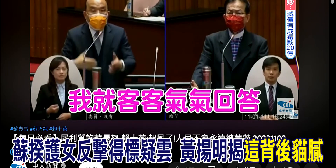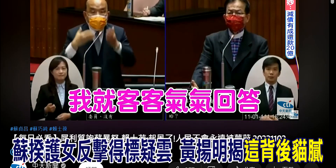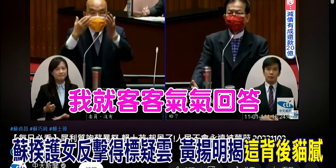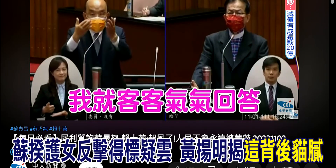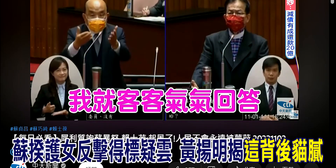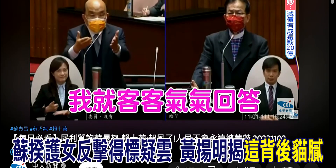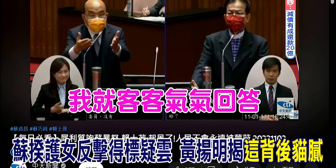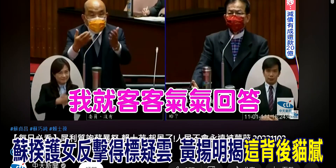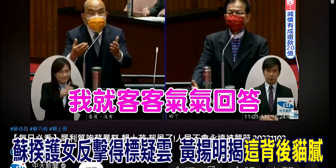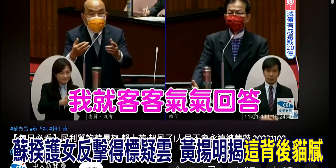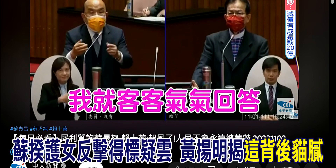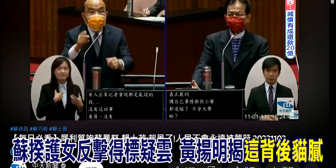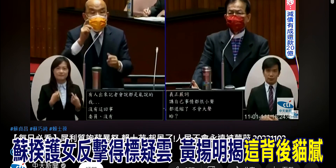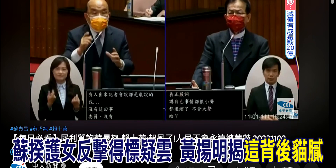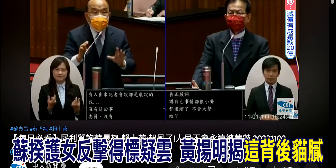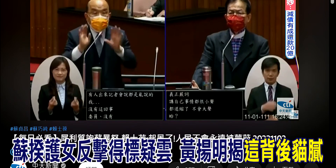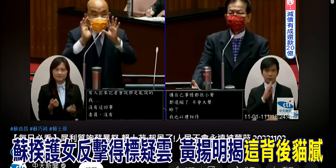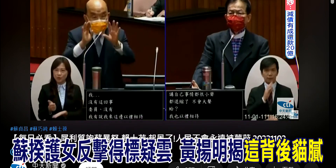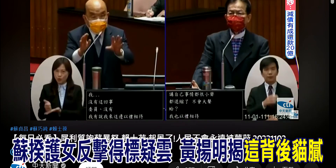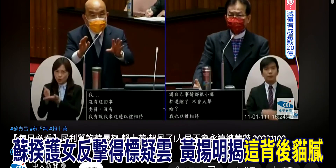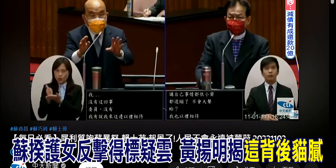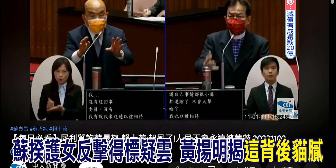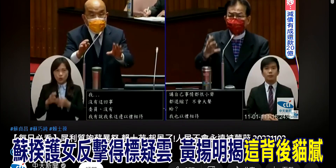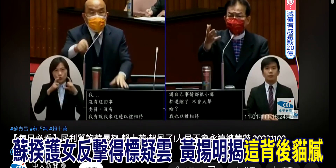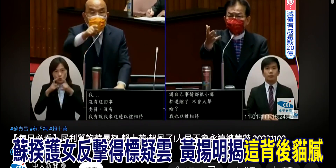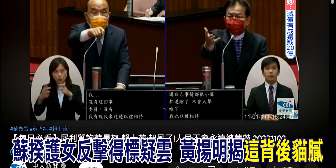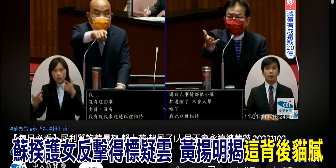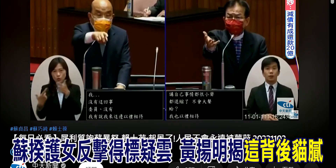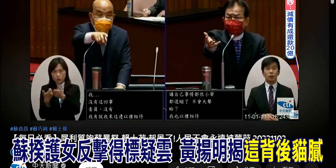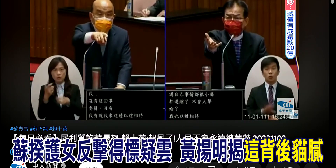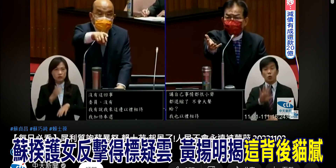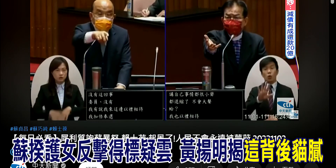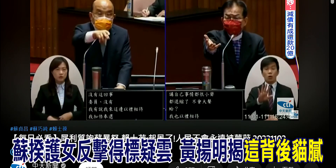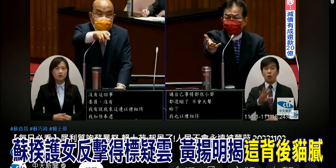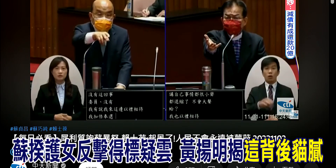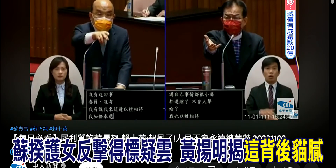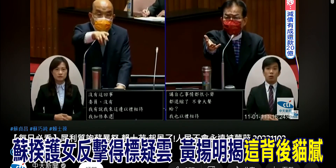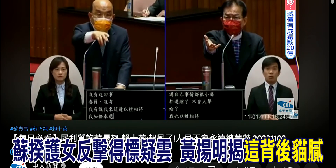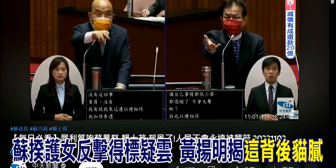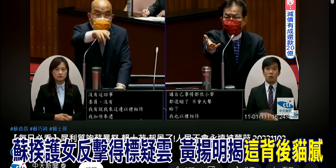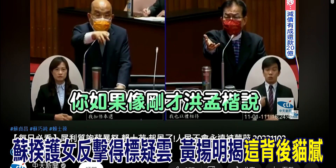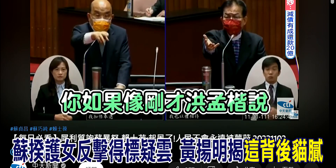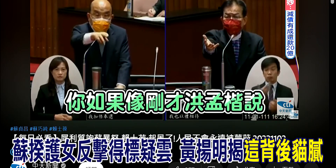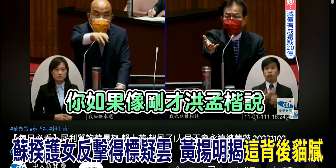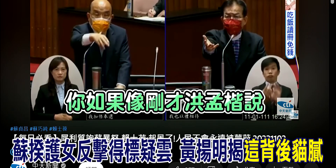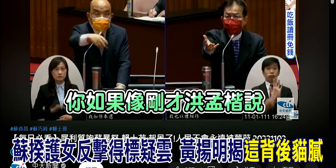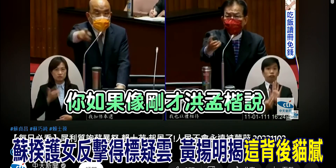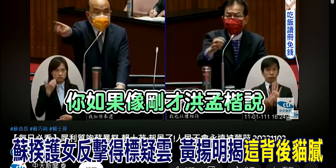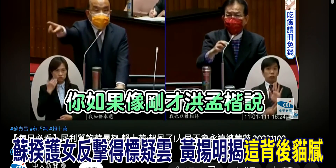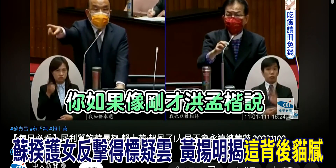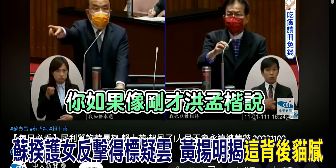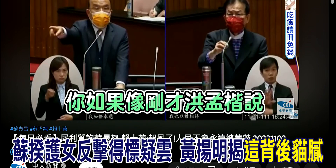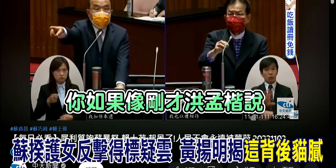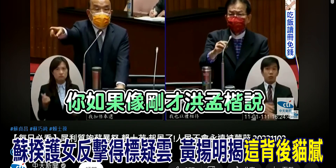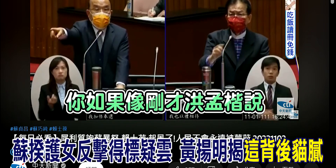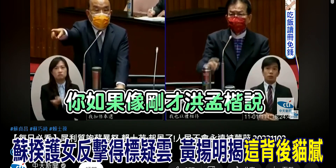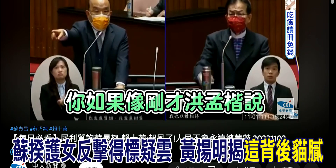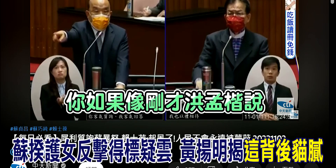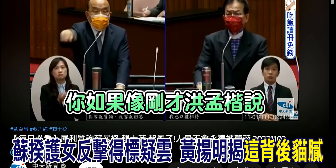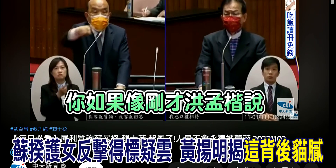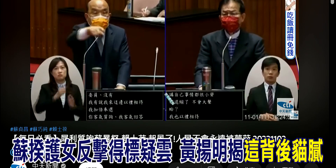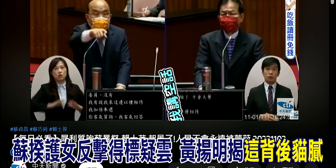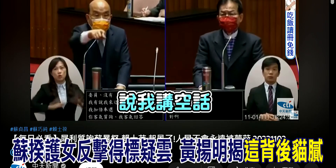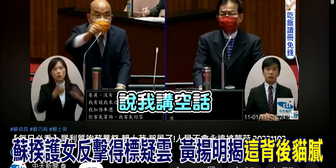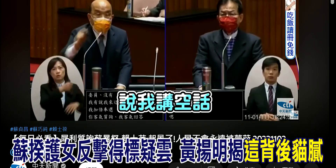啊，我客客气气回答，我怎么讲我加倍哦？ 我都好你，啊， 但是 好你， 但是你啦，你哪一路？你就头头阿孟来讲，我